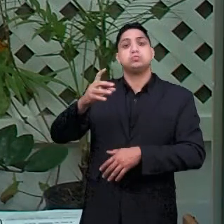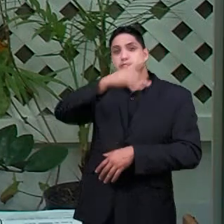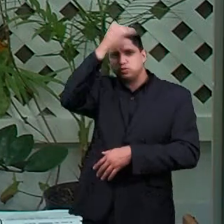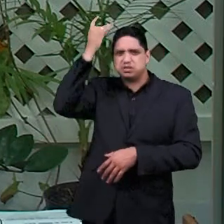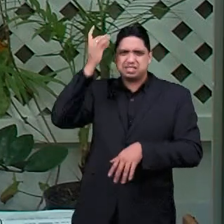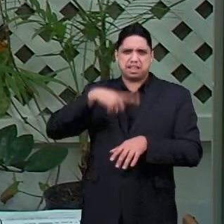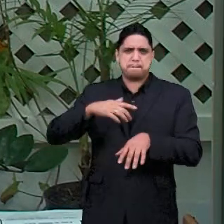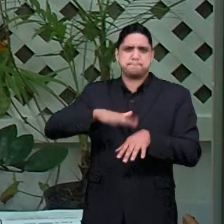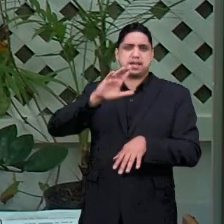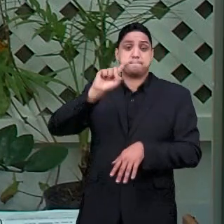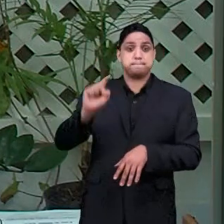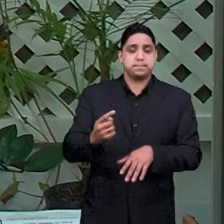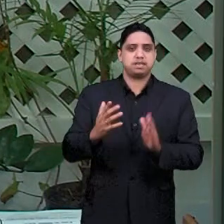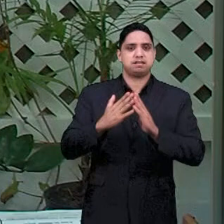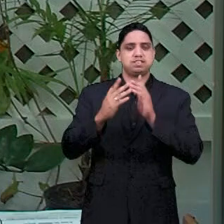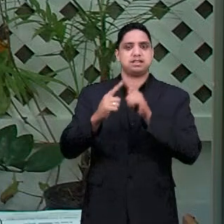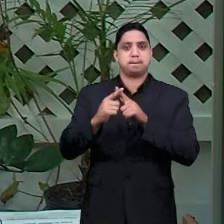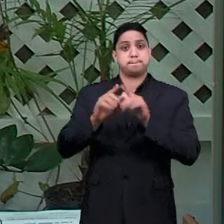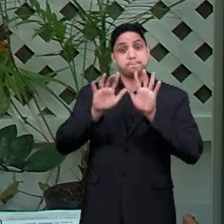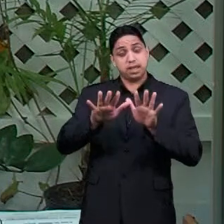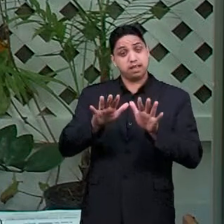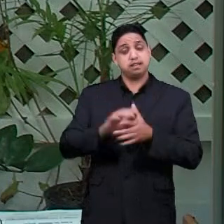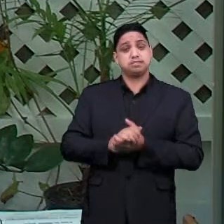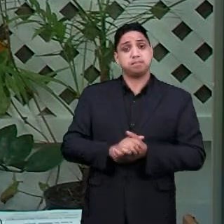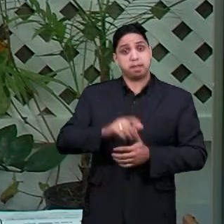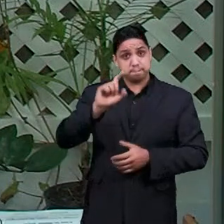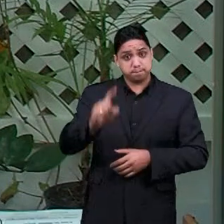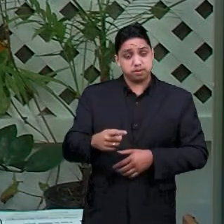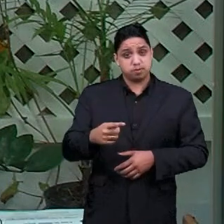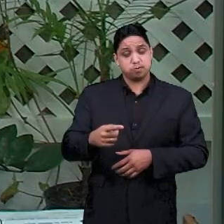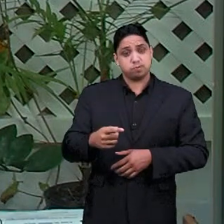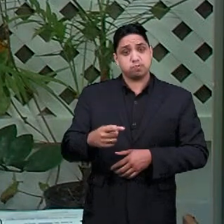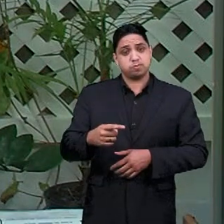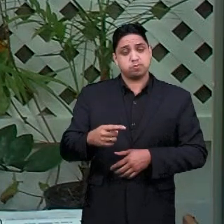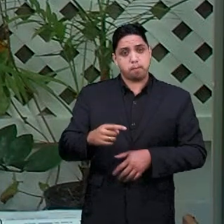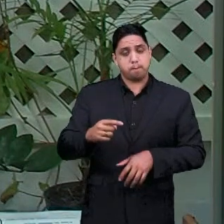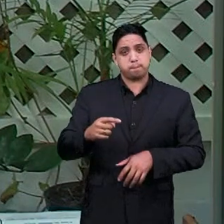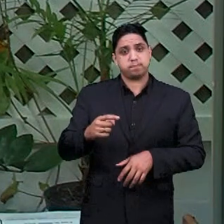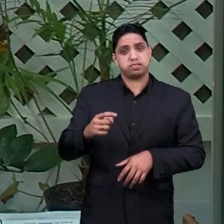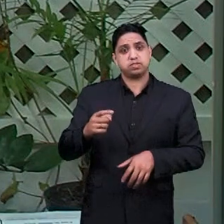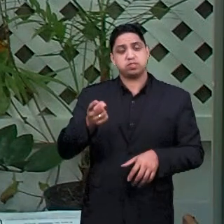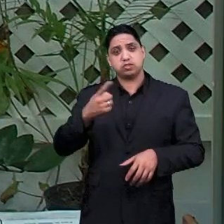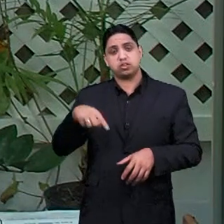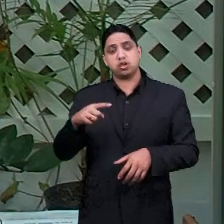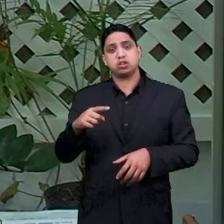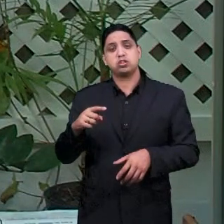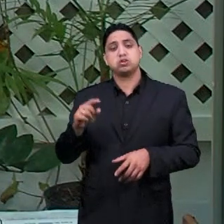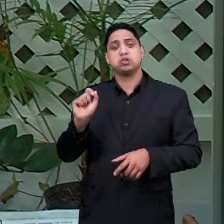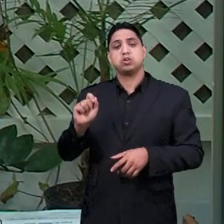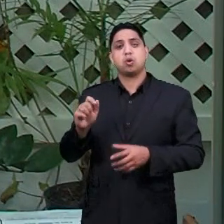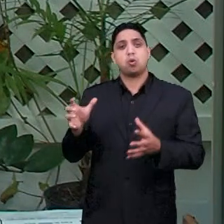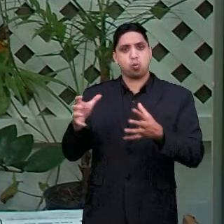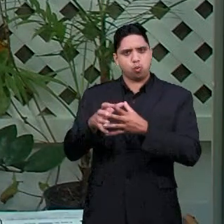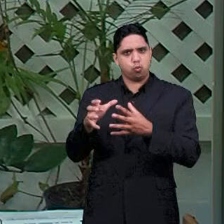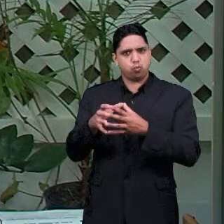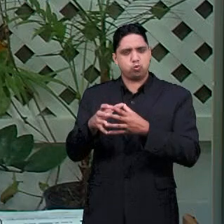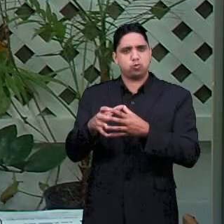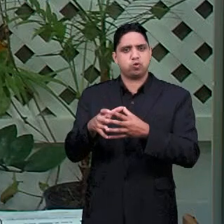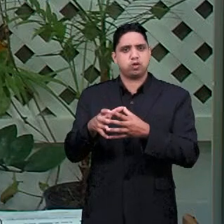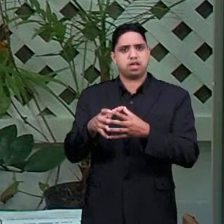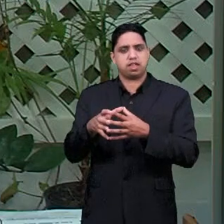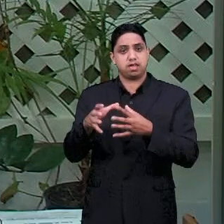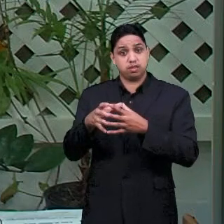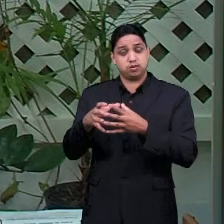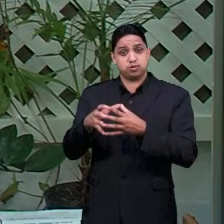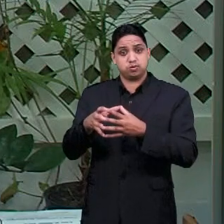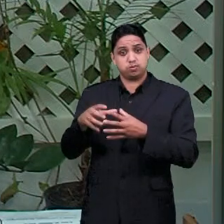1000. Mais de ces 1000, nous avons pris un groupe, et ce